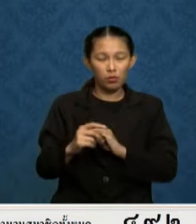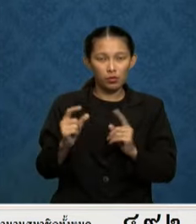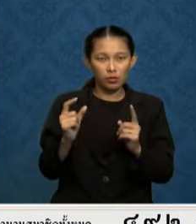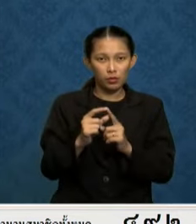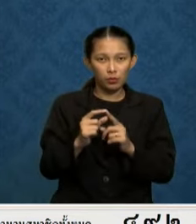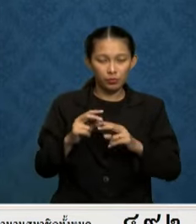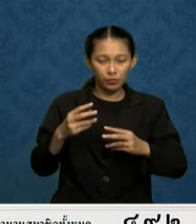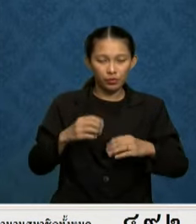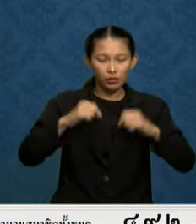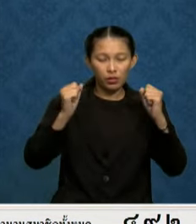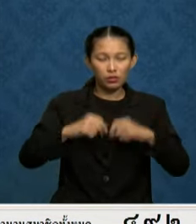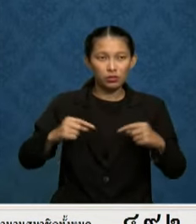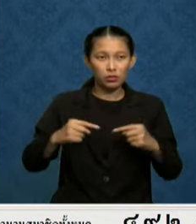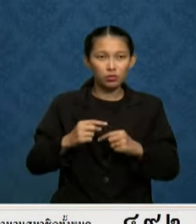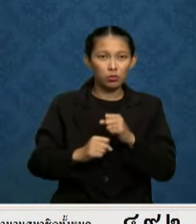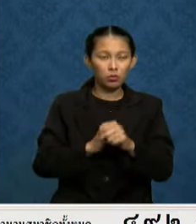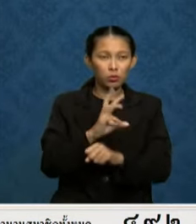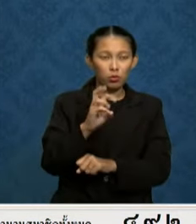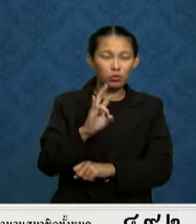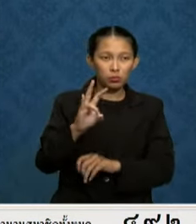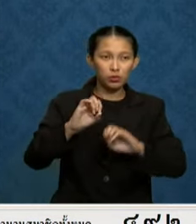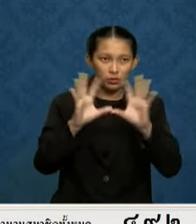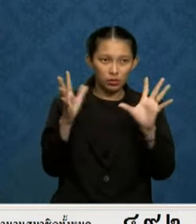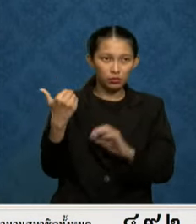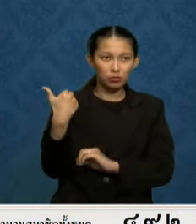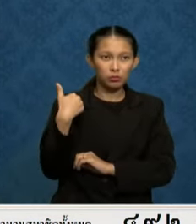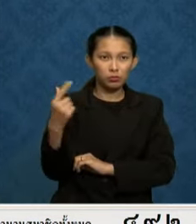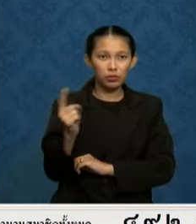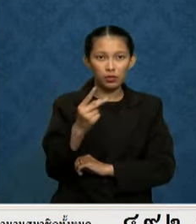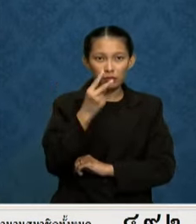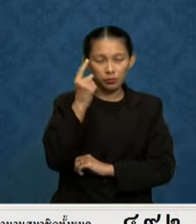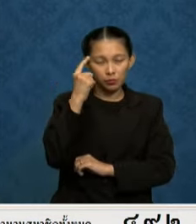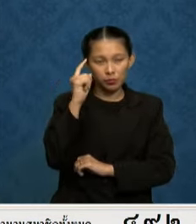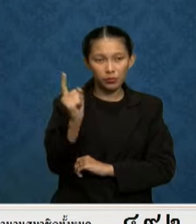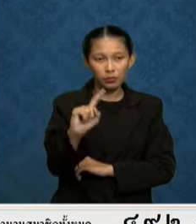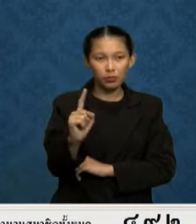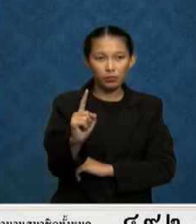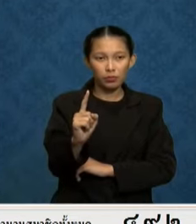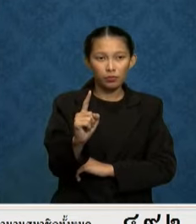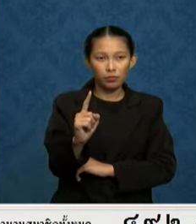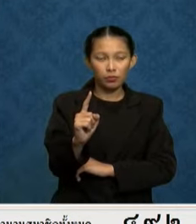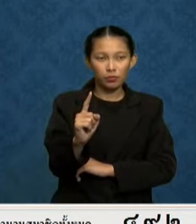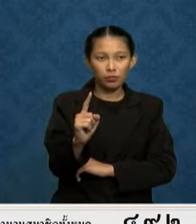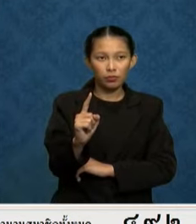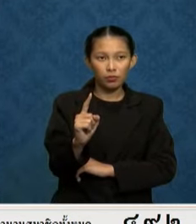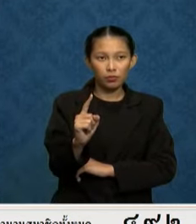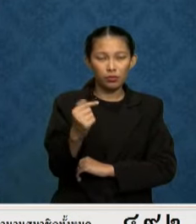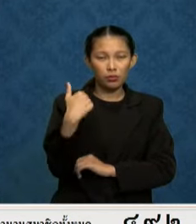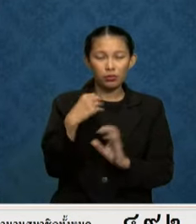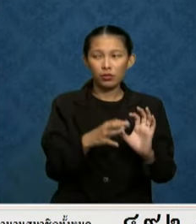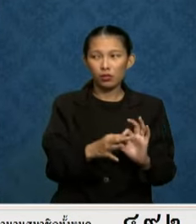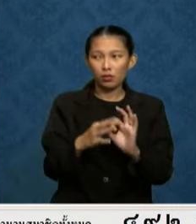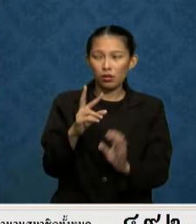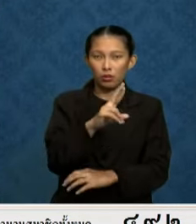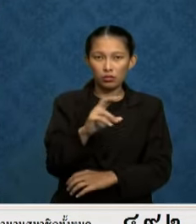ยของปี 267 ที่ชัดเจน เห็นว่ามัผกพรจัฐานกับรัฐ